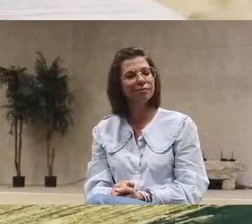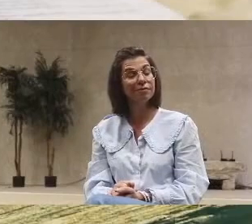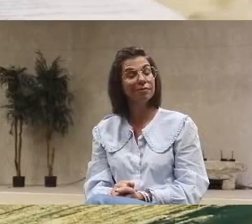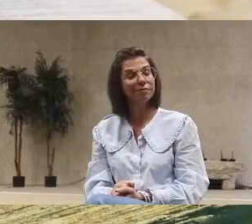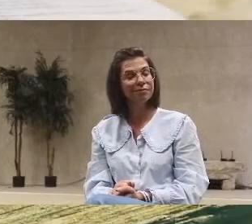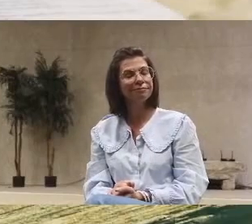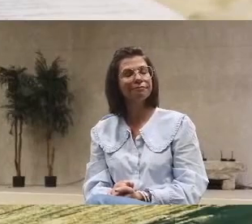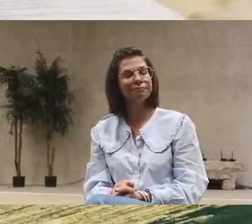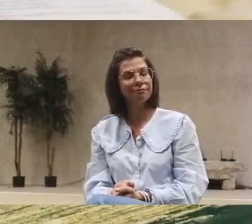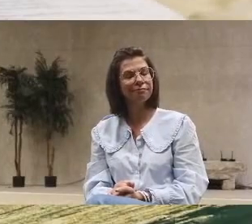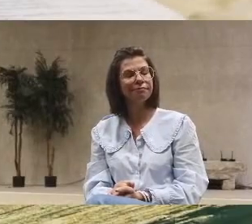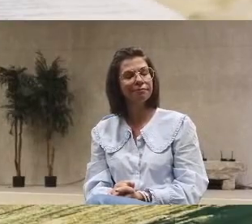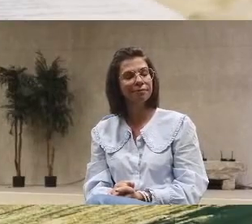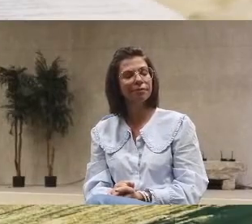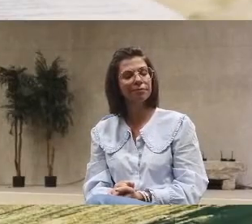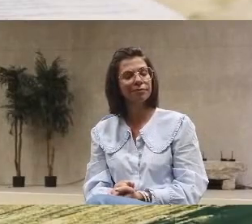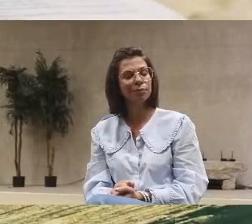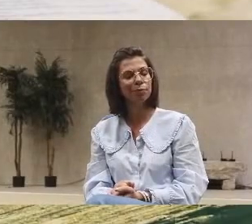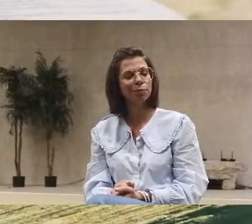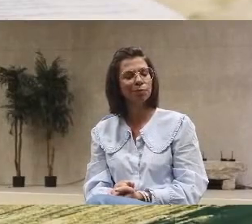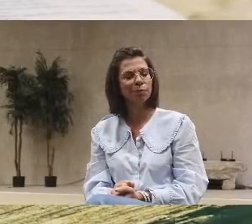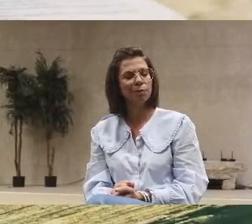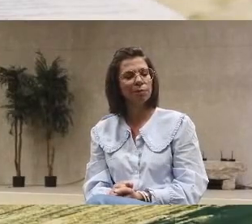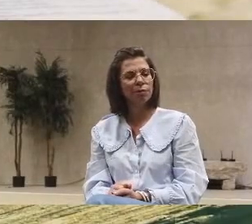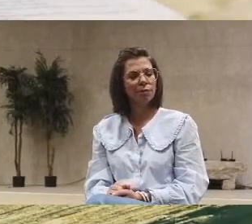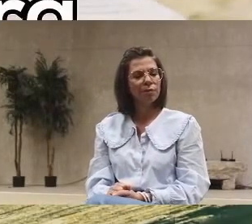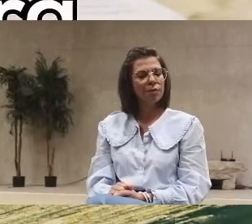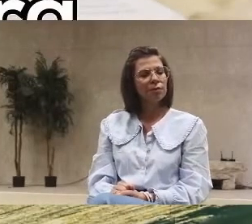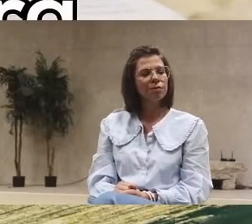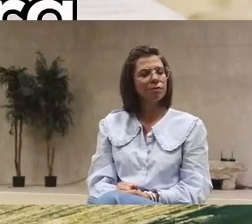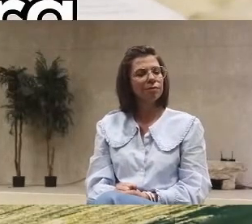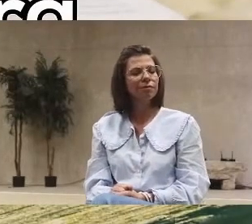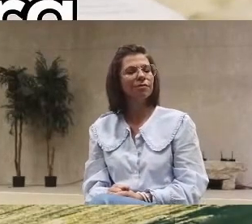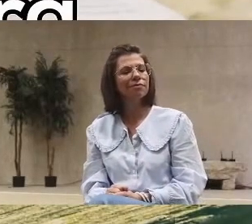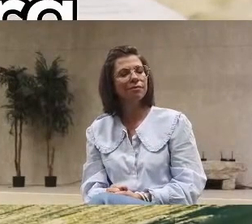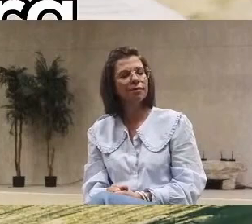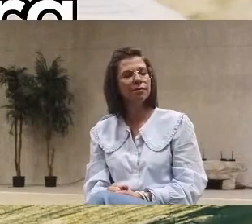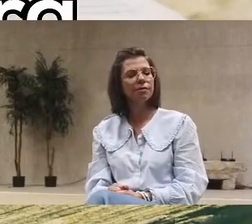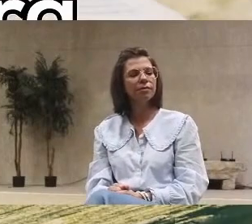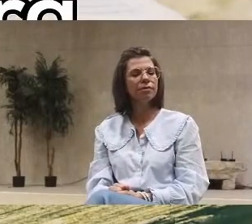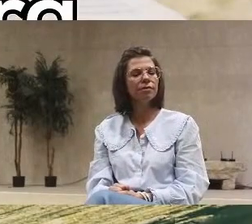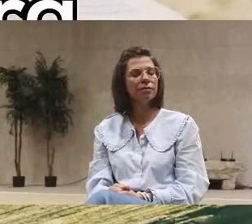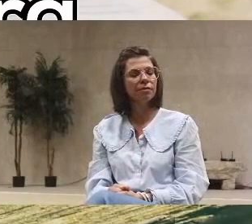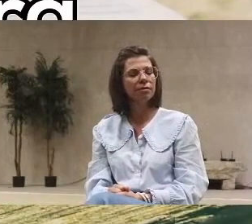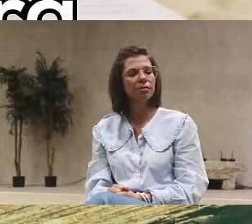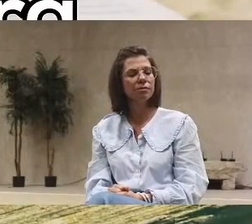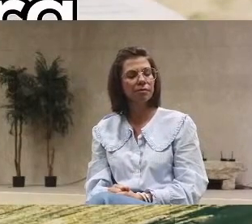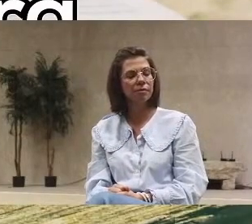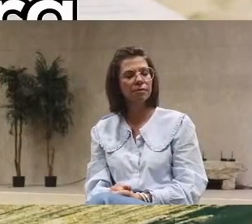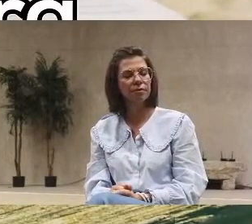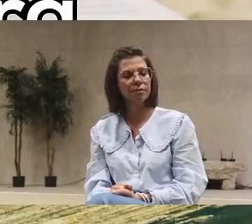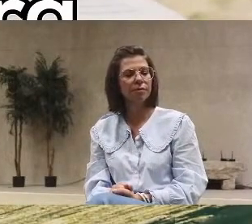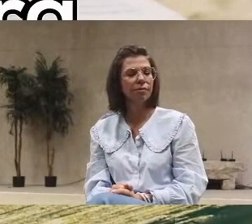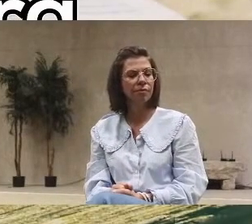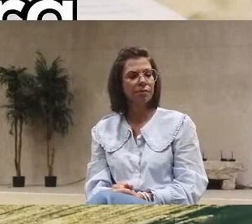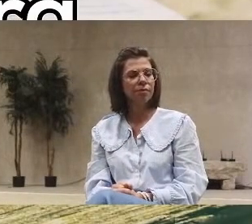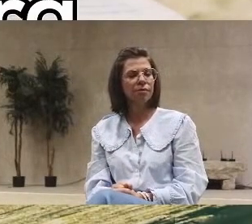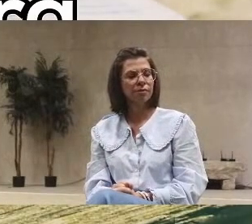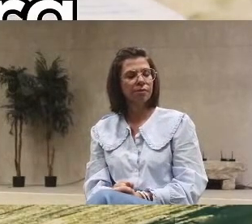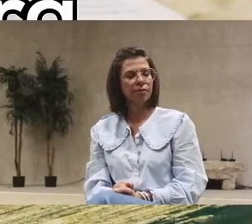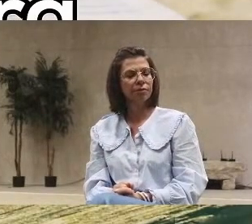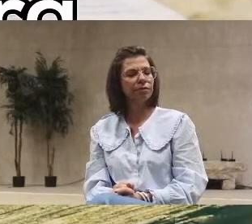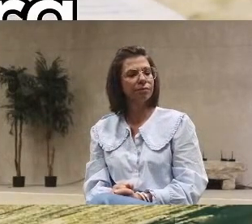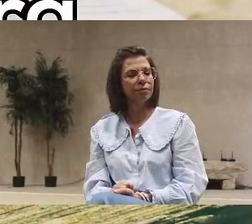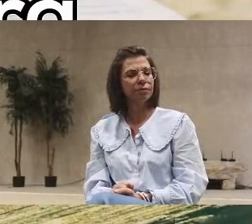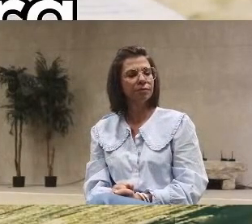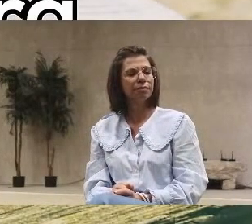il ne prononcera point sur un ouï dire, mais il jugera les pauvres avec équité. Il prononcera